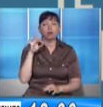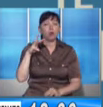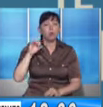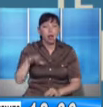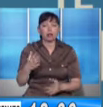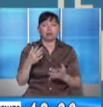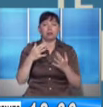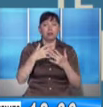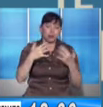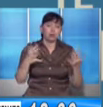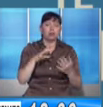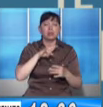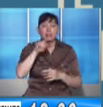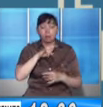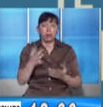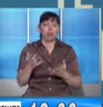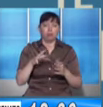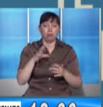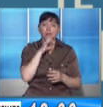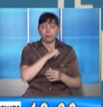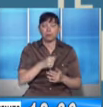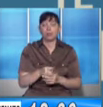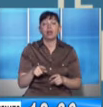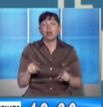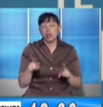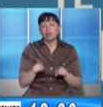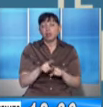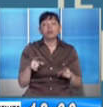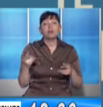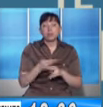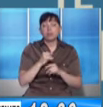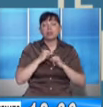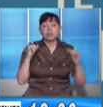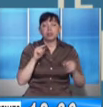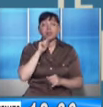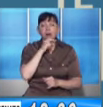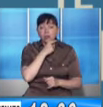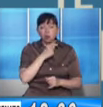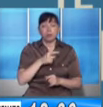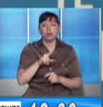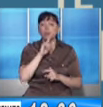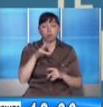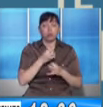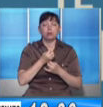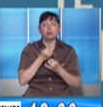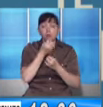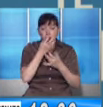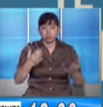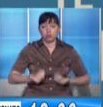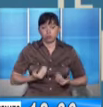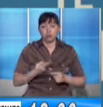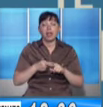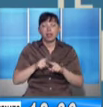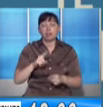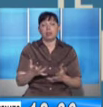Totodată, noi înțelegem că nu o să existe niciodată prosperitate fără dezvoltare economică și asta înseamnă investiții,